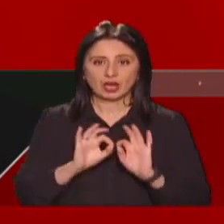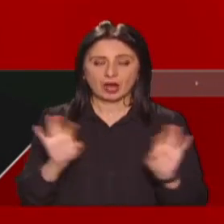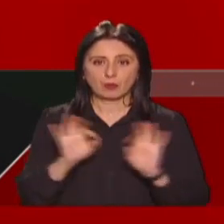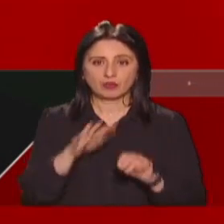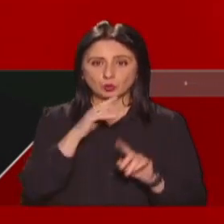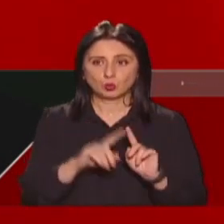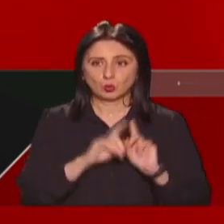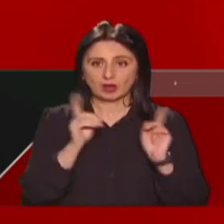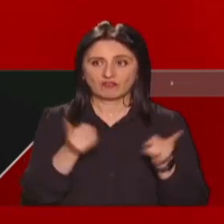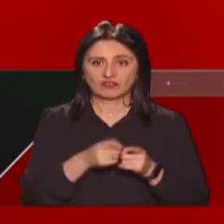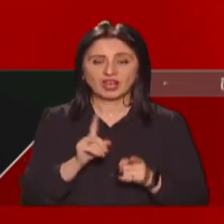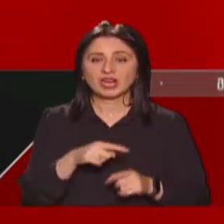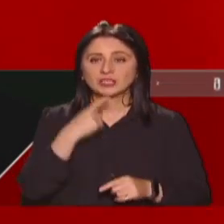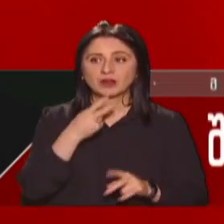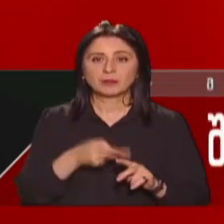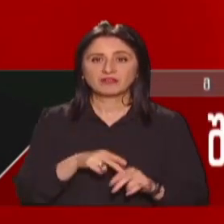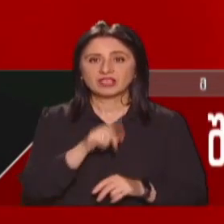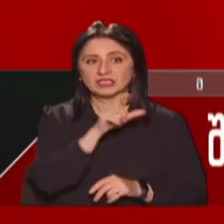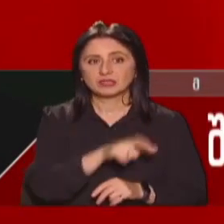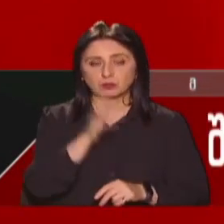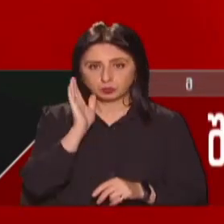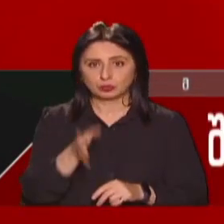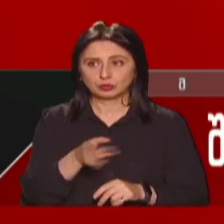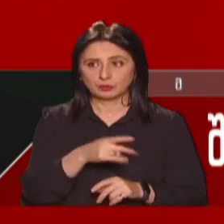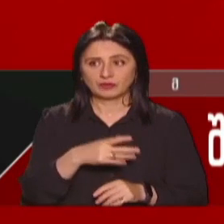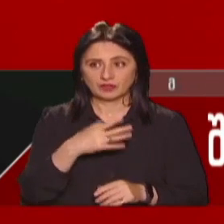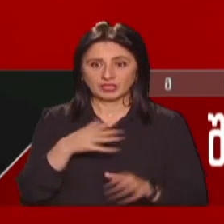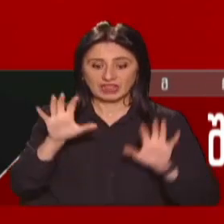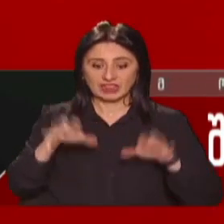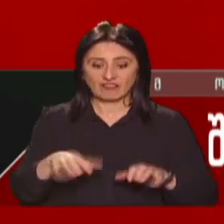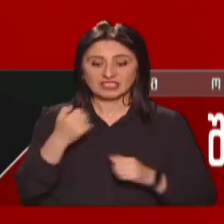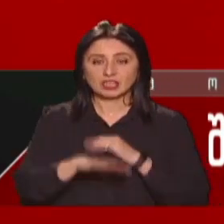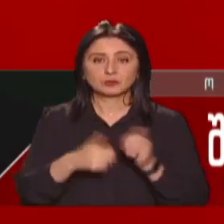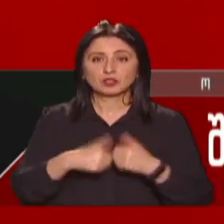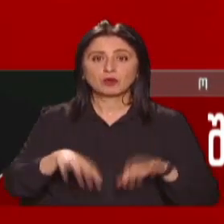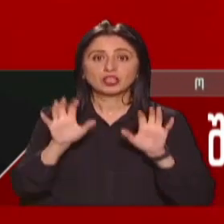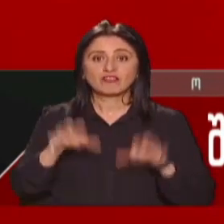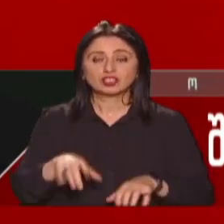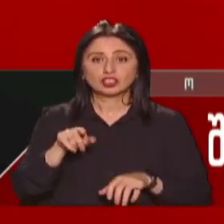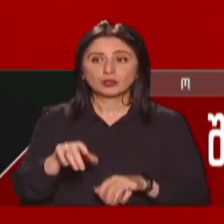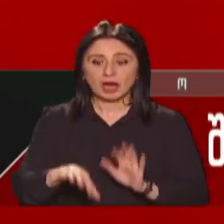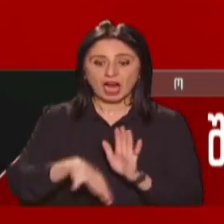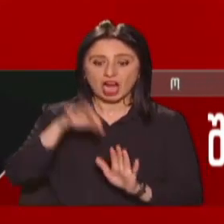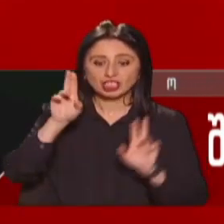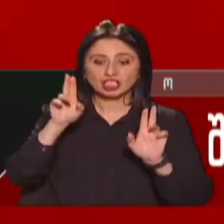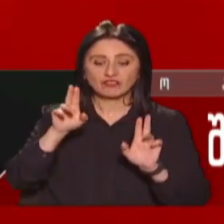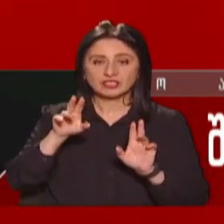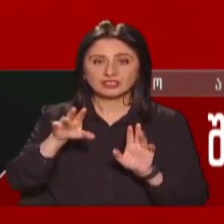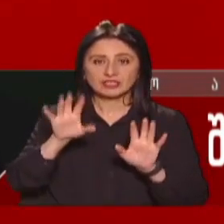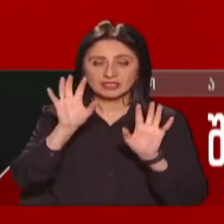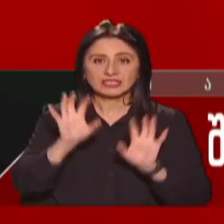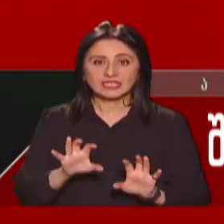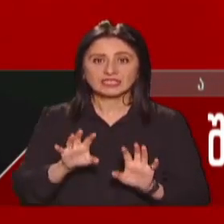გამოაცხადა უმრავლესობამ, რაც გულისხმობს იმას, რომ ისინი აპირებენ თავმჯდომარის, ცესკოს თავმჯდომარის არჩევის წესის შეცვლას